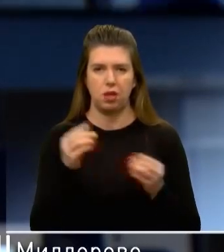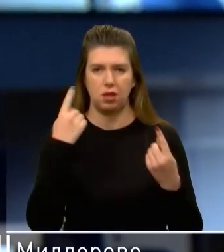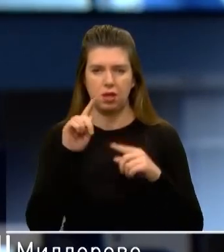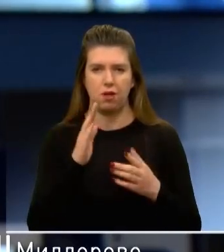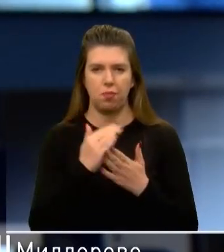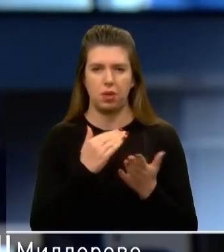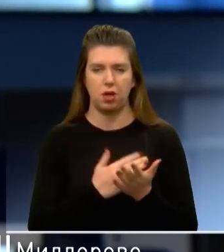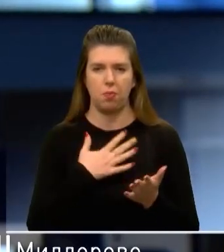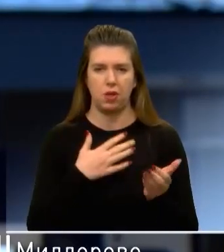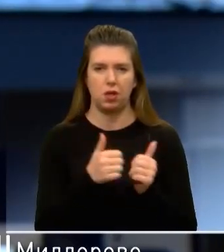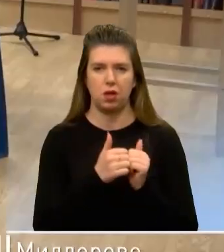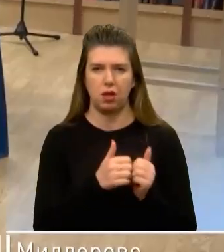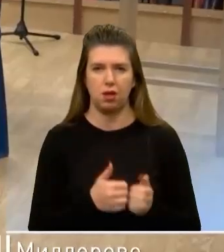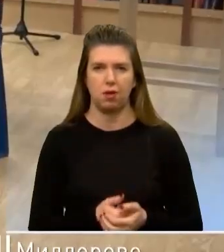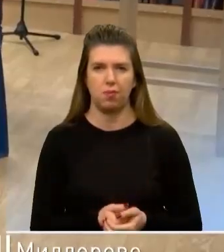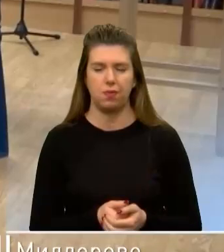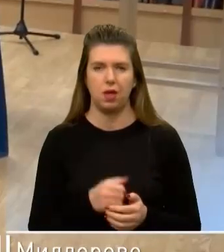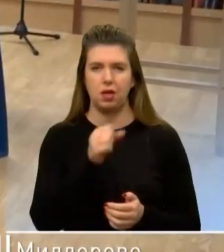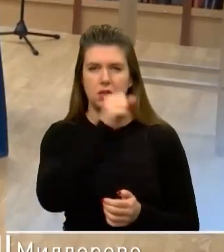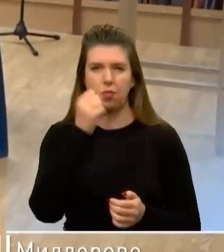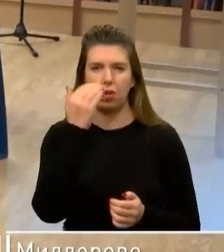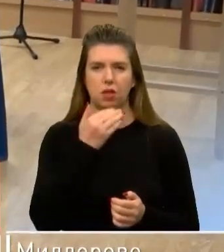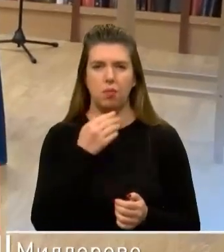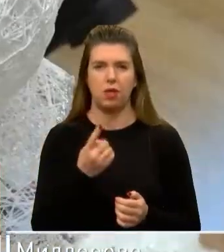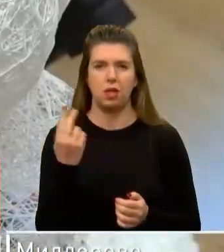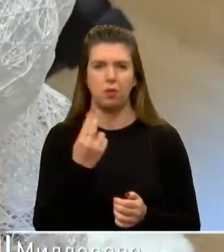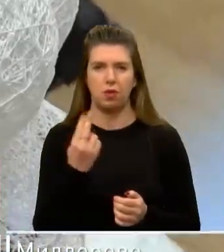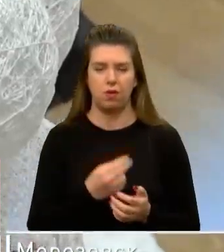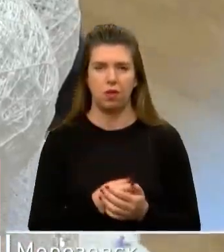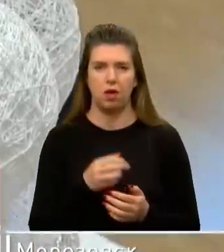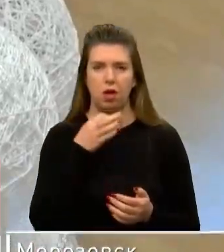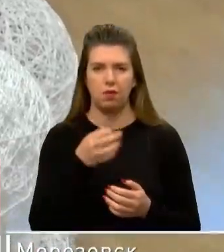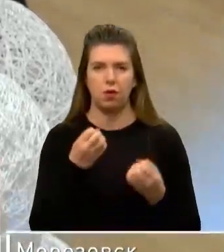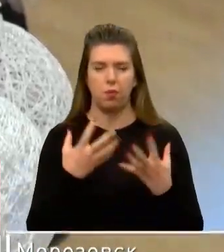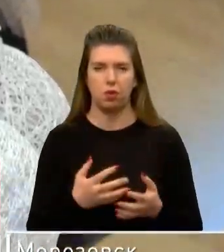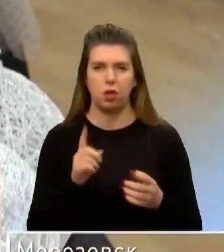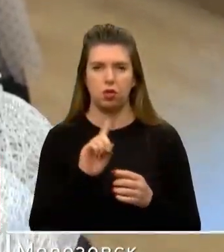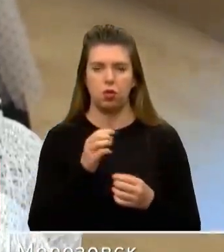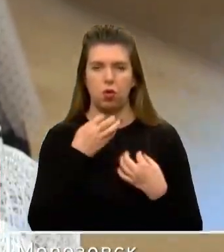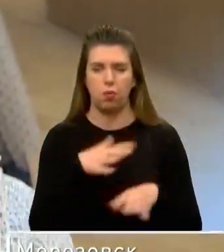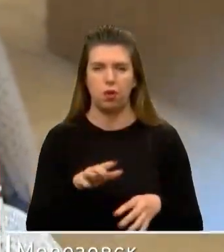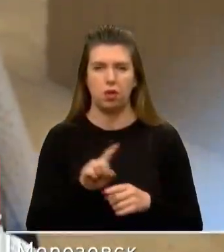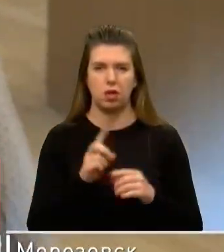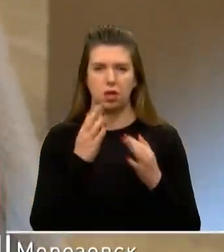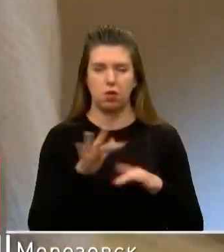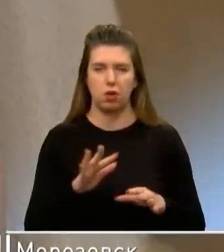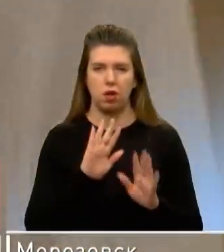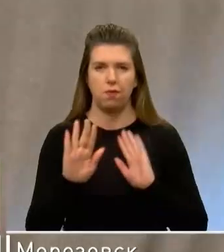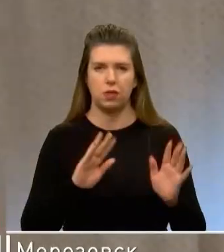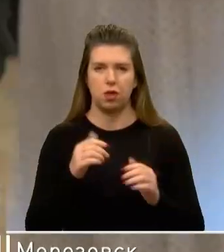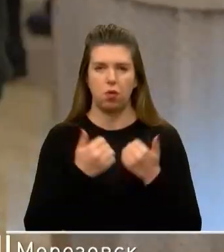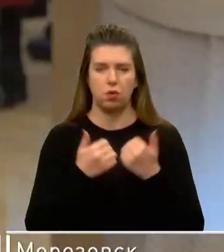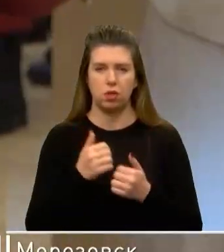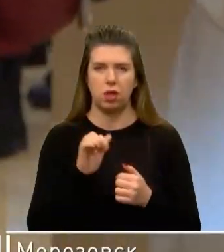сюжете Алины цба вой Зимой и летом одним цветом ответ прост это что угодно но не ель на выставке